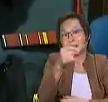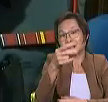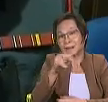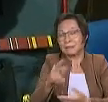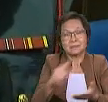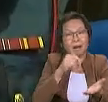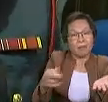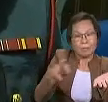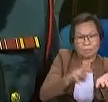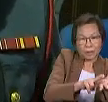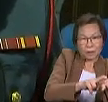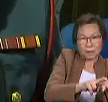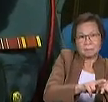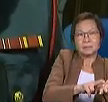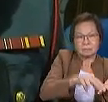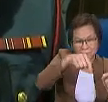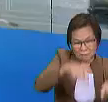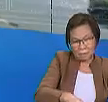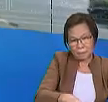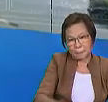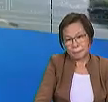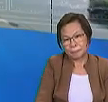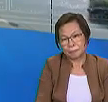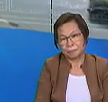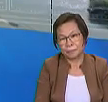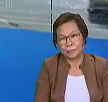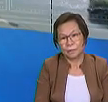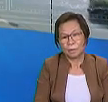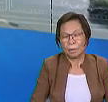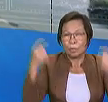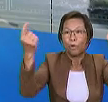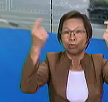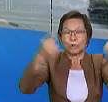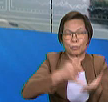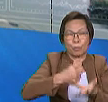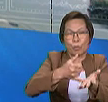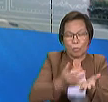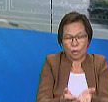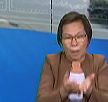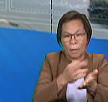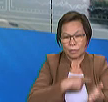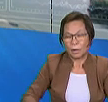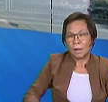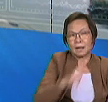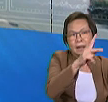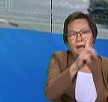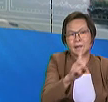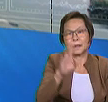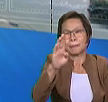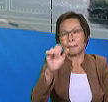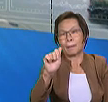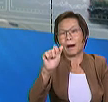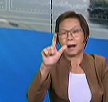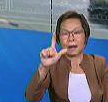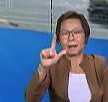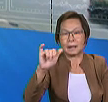direpotkan dalam data daerah ini Hai bocor atau Lihan kapal di Raja Kediri bade berlangsung di